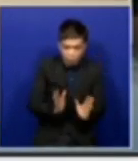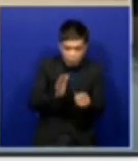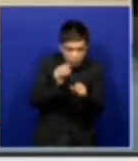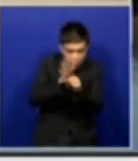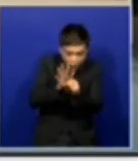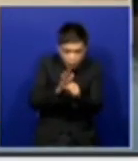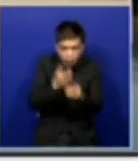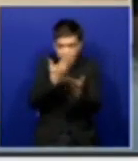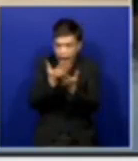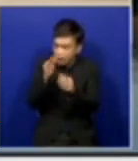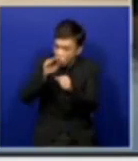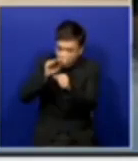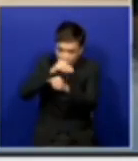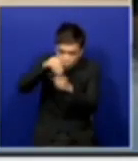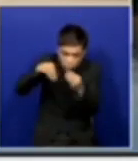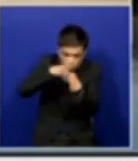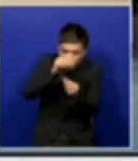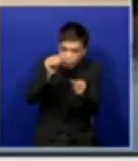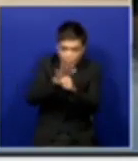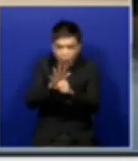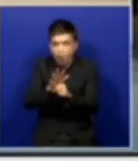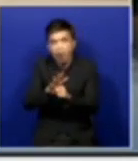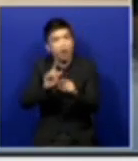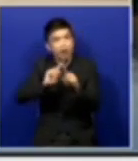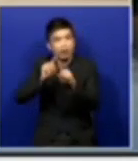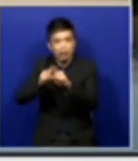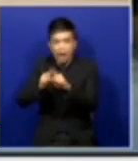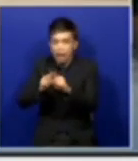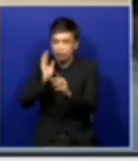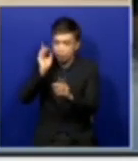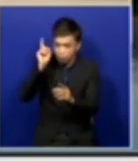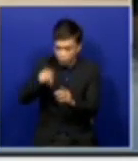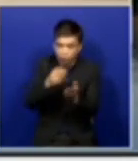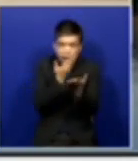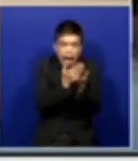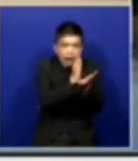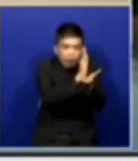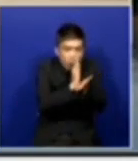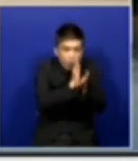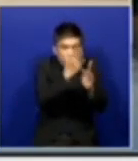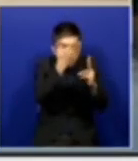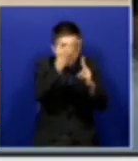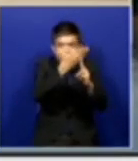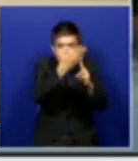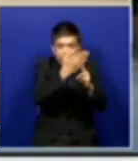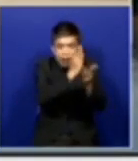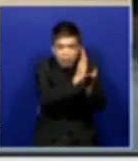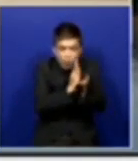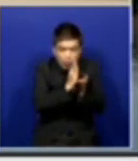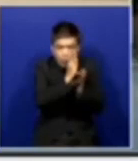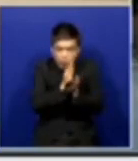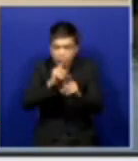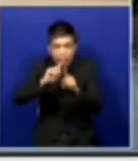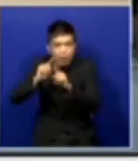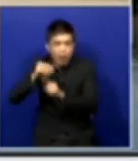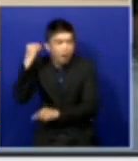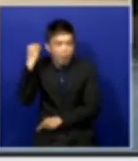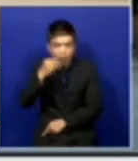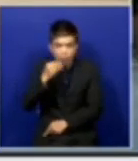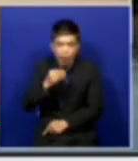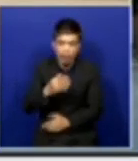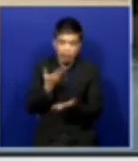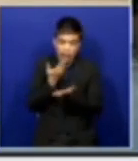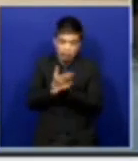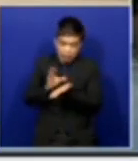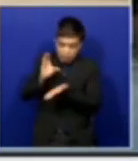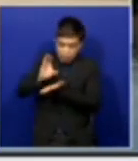ไม่เพียงพอนะครับต้องผ้าป่าทุกปีนะครับซึ่งตัวนี้นะครับผมก็นำเรียนว่างบเดิมที่ไม่เพียงพออยู่แล้วเนี่ยครับ